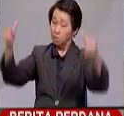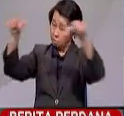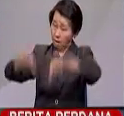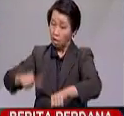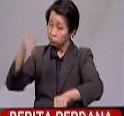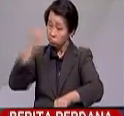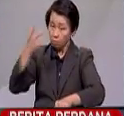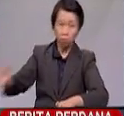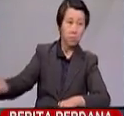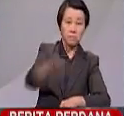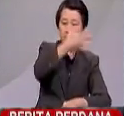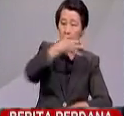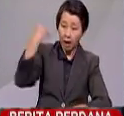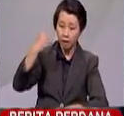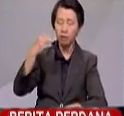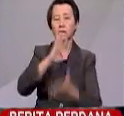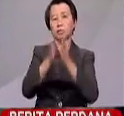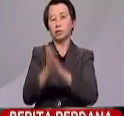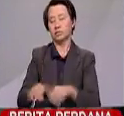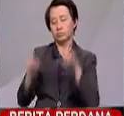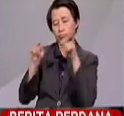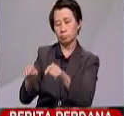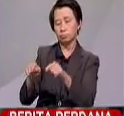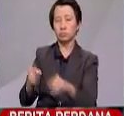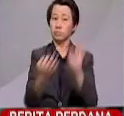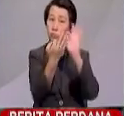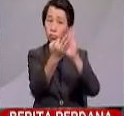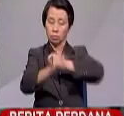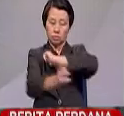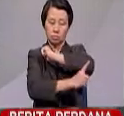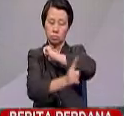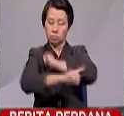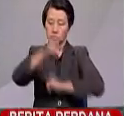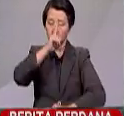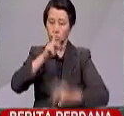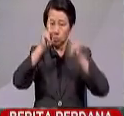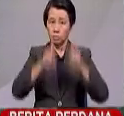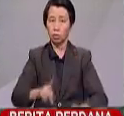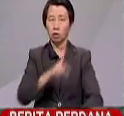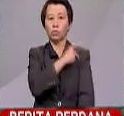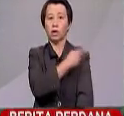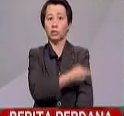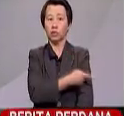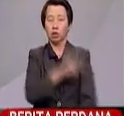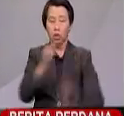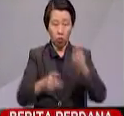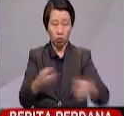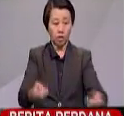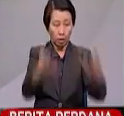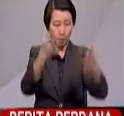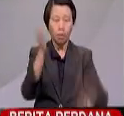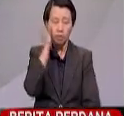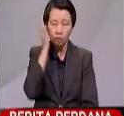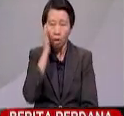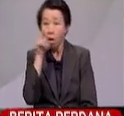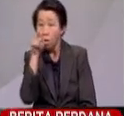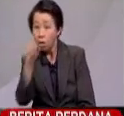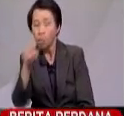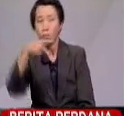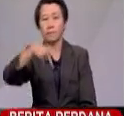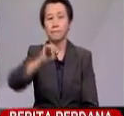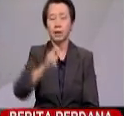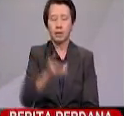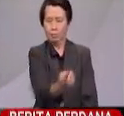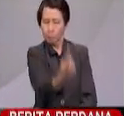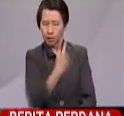Kegagalan parti menyerah diri akan menyebabkan mereka berdepan tindakan tegas pihak berkuasa. Orang ramai yang mempunyai maklumat tentang parti